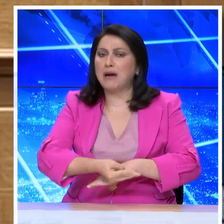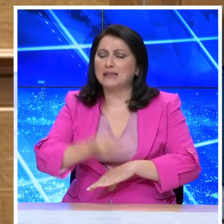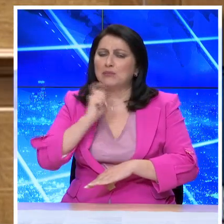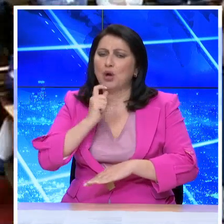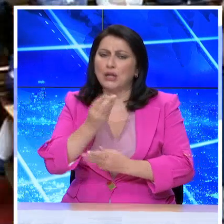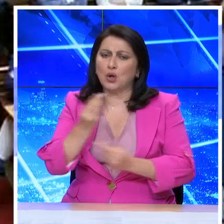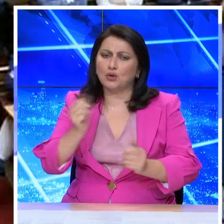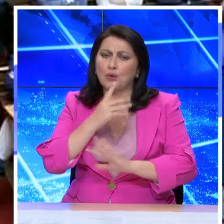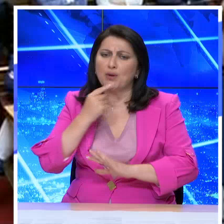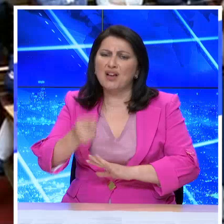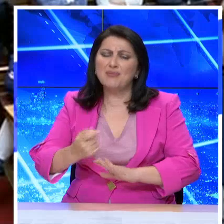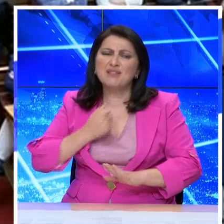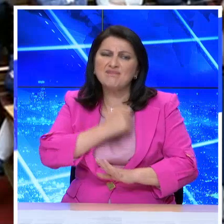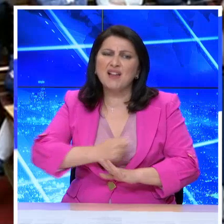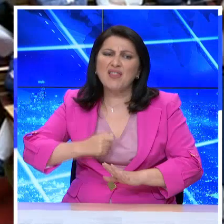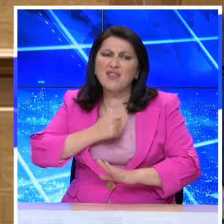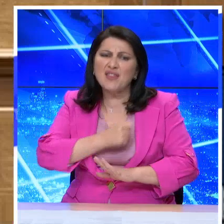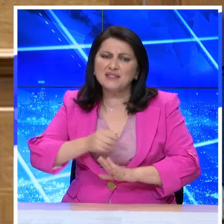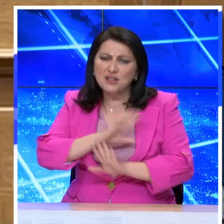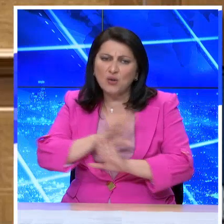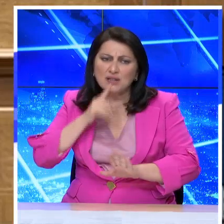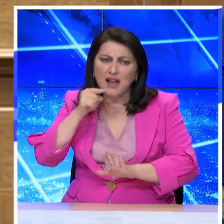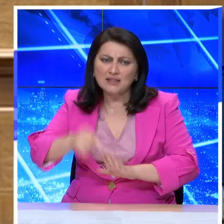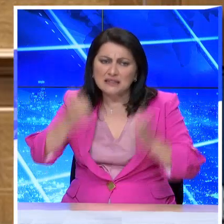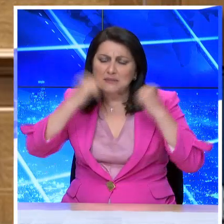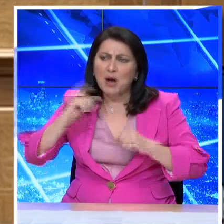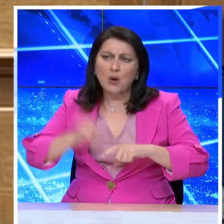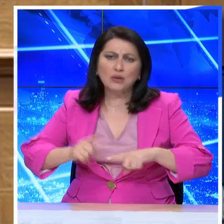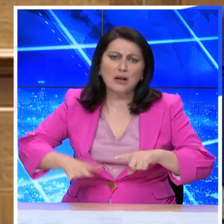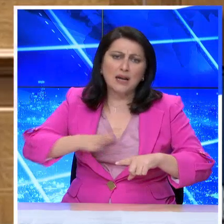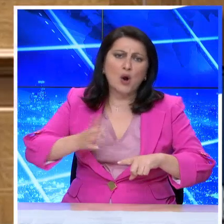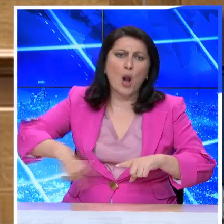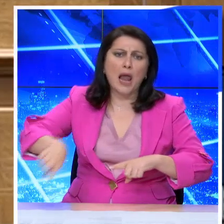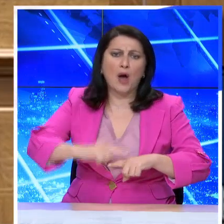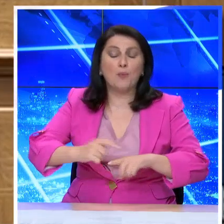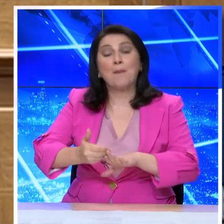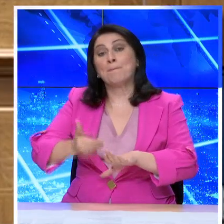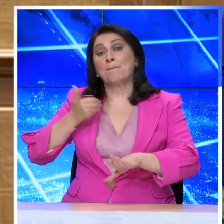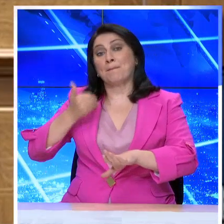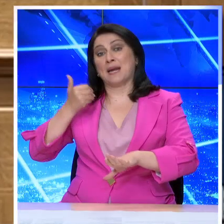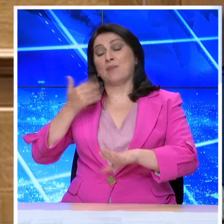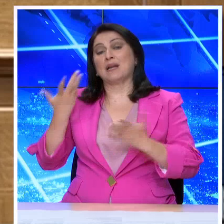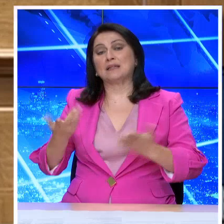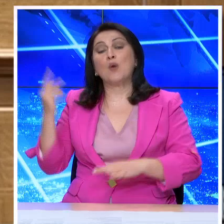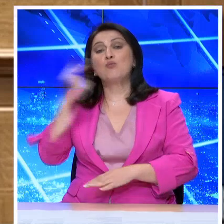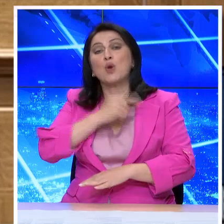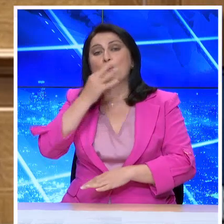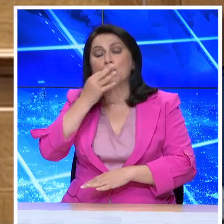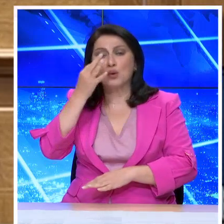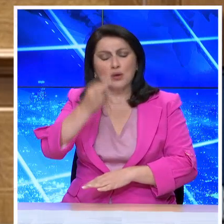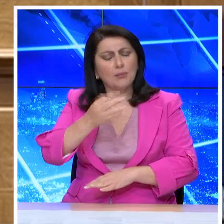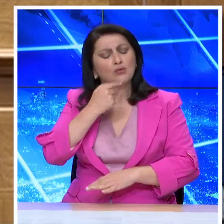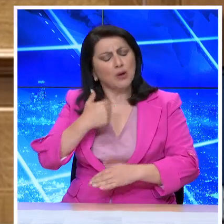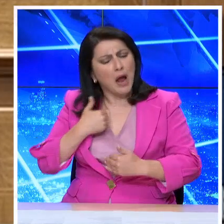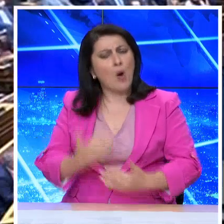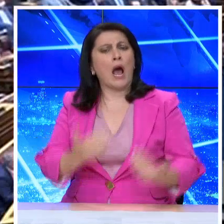ότι τη δυσπιστία του ελληνικού λαού την έχετε δεδομένη. Νωρίτερα άναψαν και καλά τα αίματα εδώ στη Βουλή, Κατερίνα. Ο Πρωθυπουργός ξεκαθάρισε ότι αναλαμβάνει το